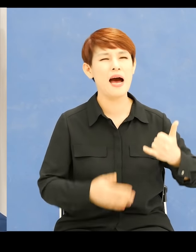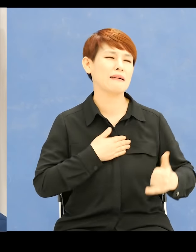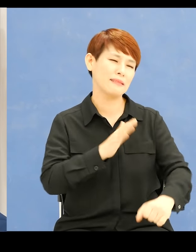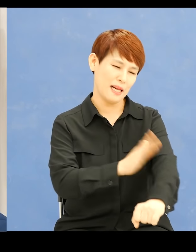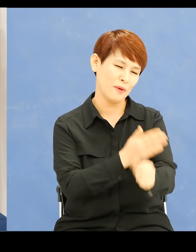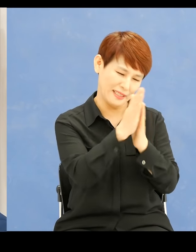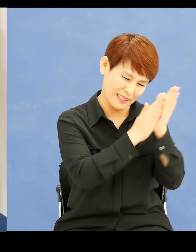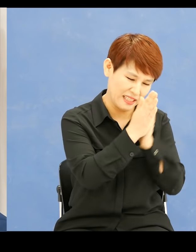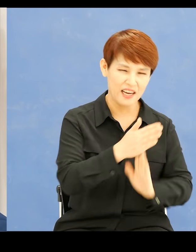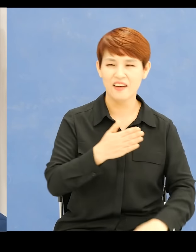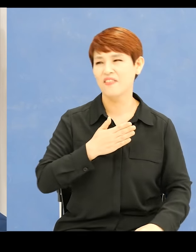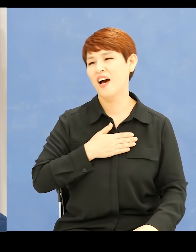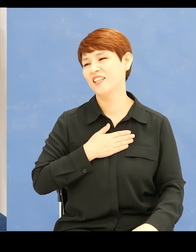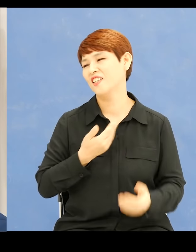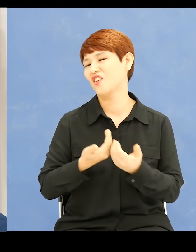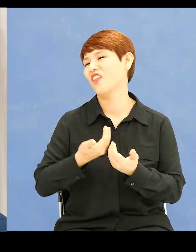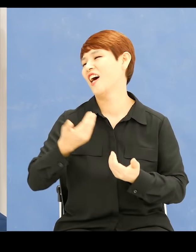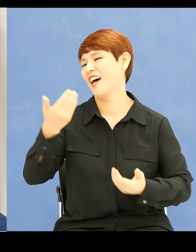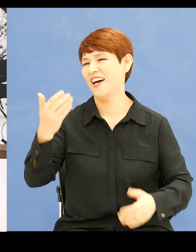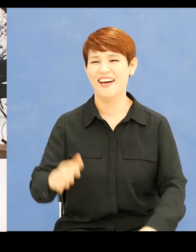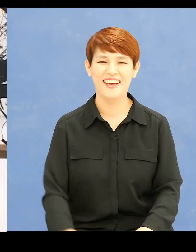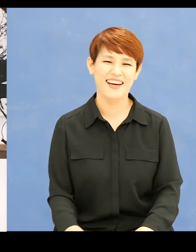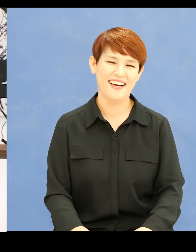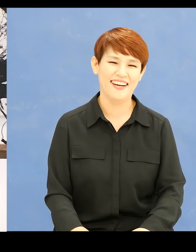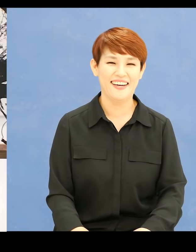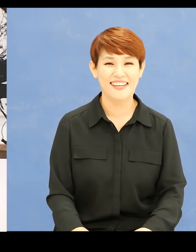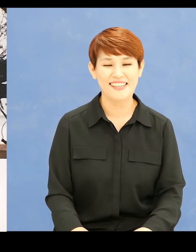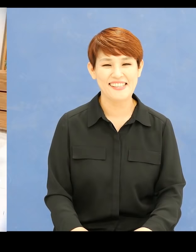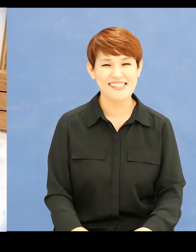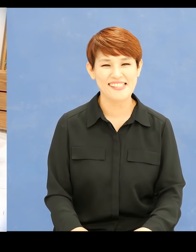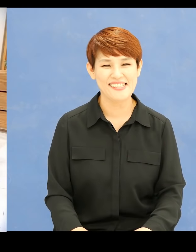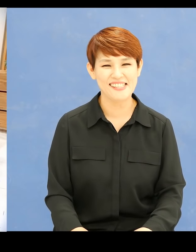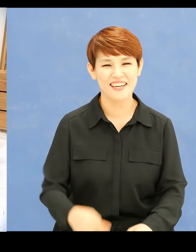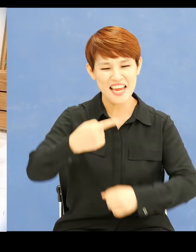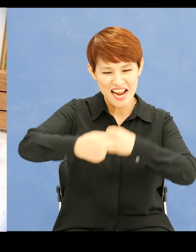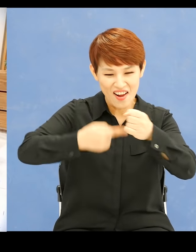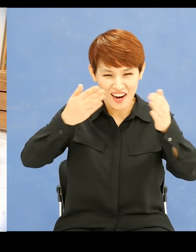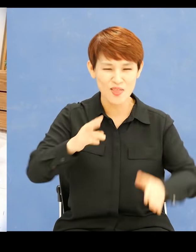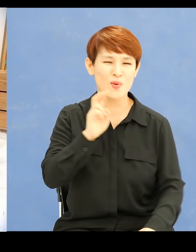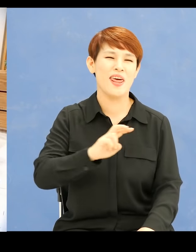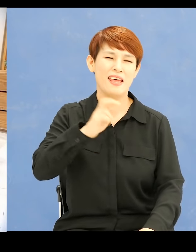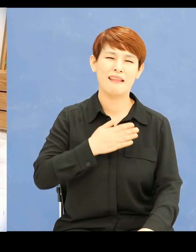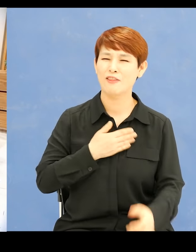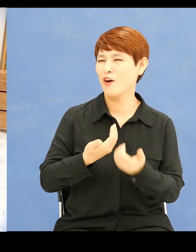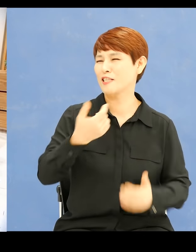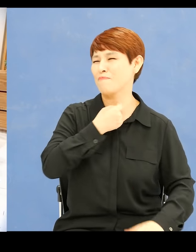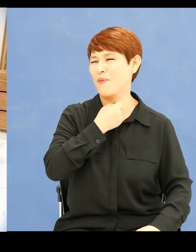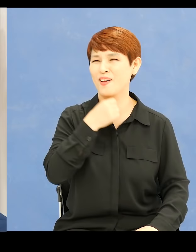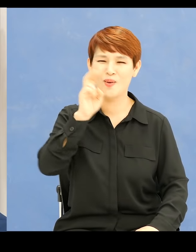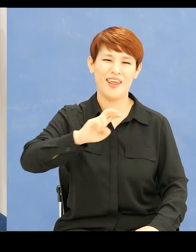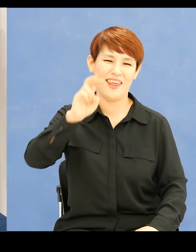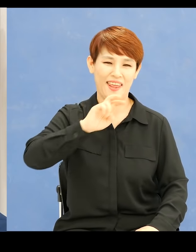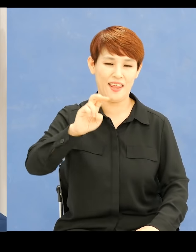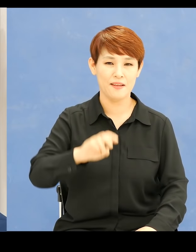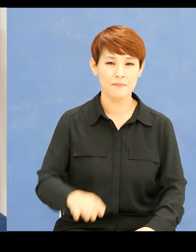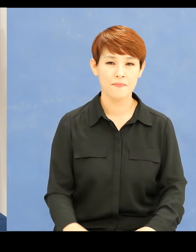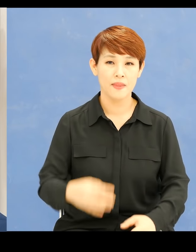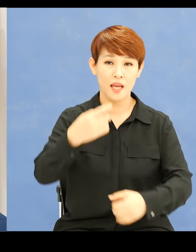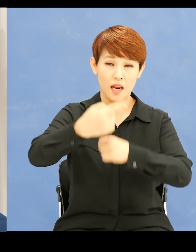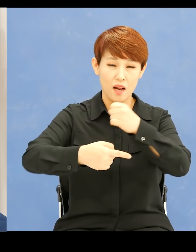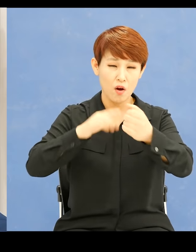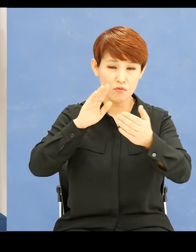아이고 잘못했습니다 끊고 아무래도 나는 한양대신. 한 1년 불렀어요. 1년 부르다가 아.